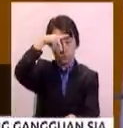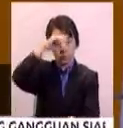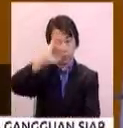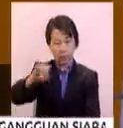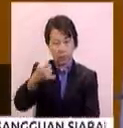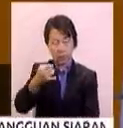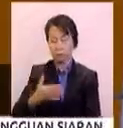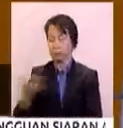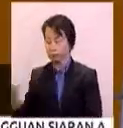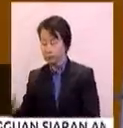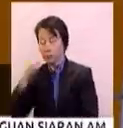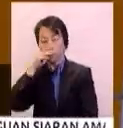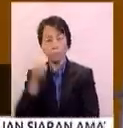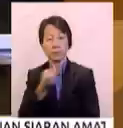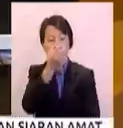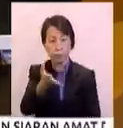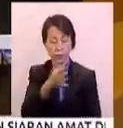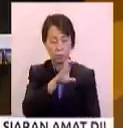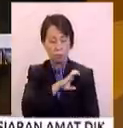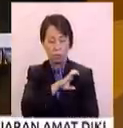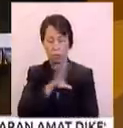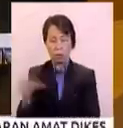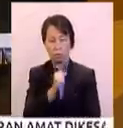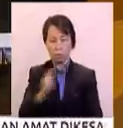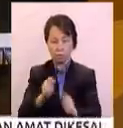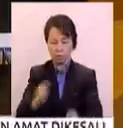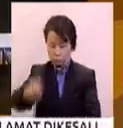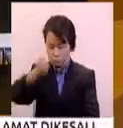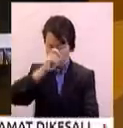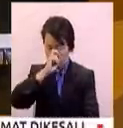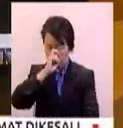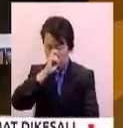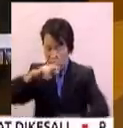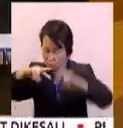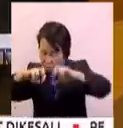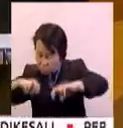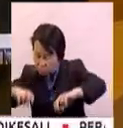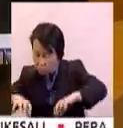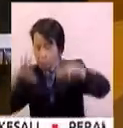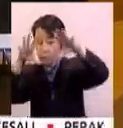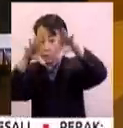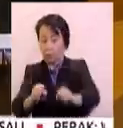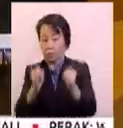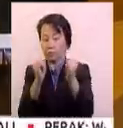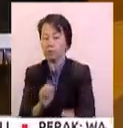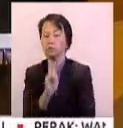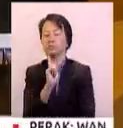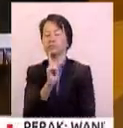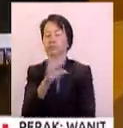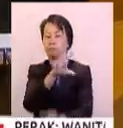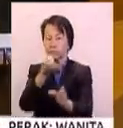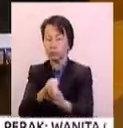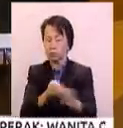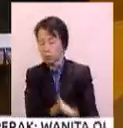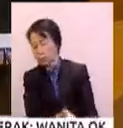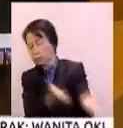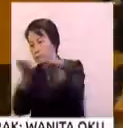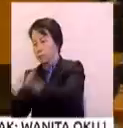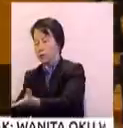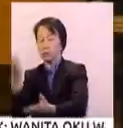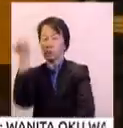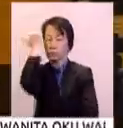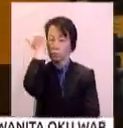Dalam pada itu, beliau memaklumkan yang PDRM telah mengambil tindakan tegas dengan menyiasat dan menahan individu yang terlibat dan membawa mereka ke